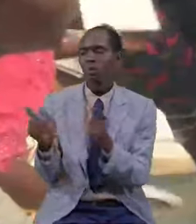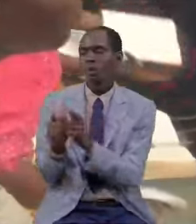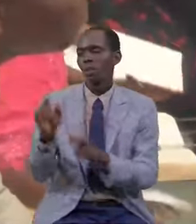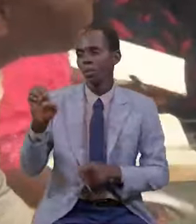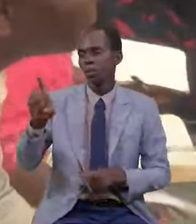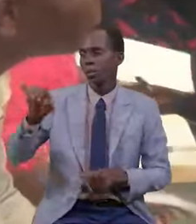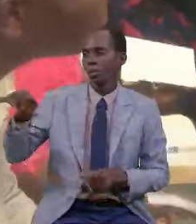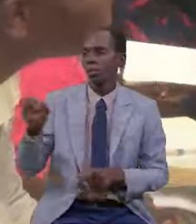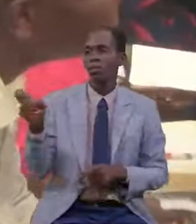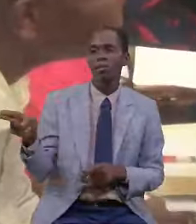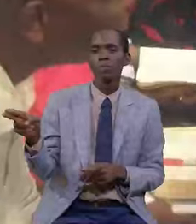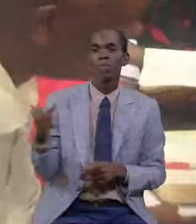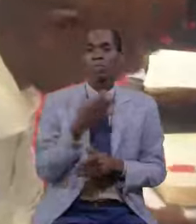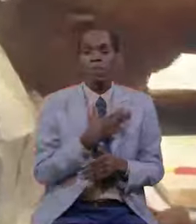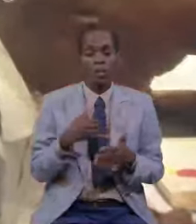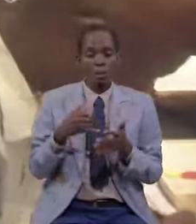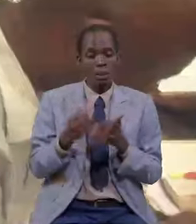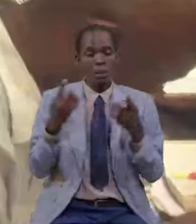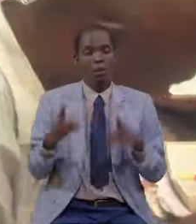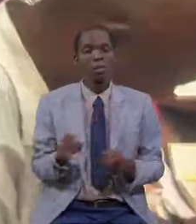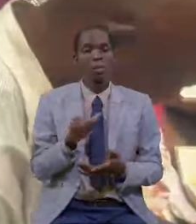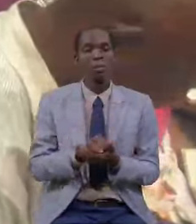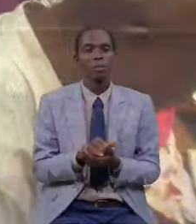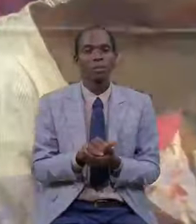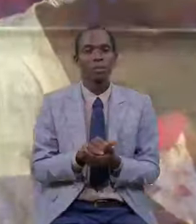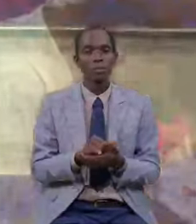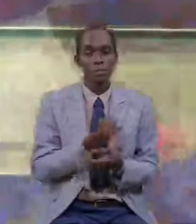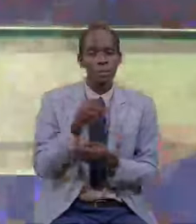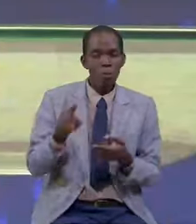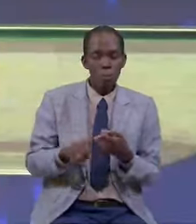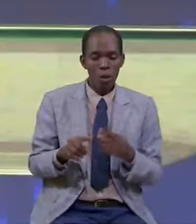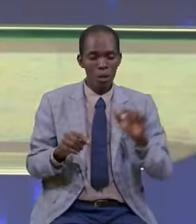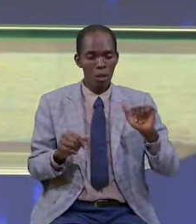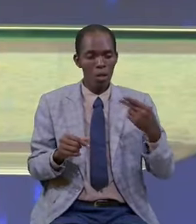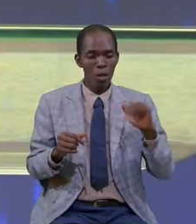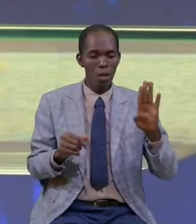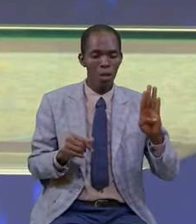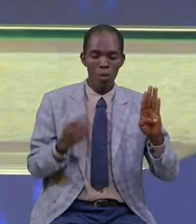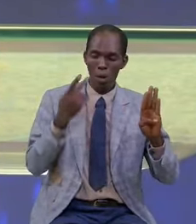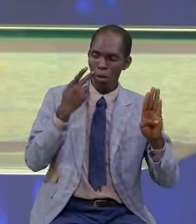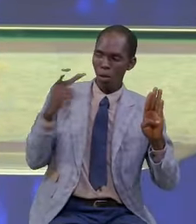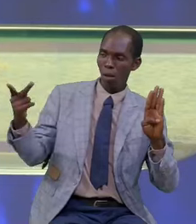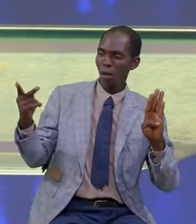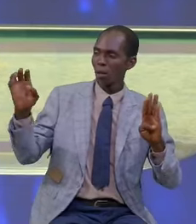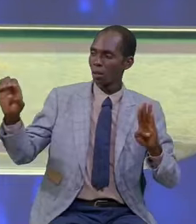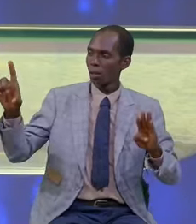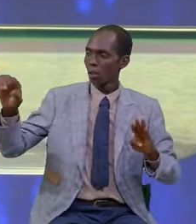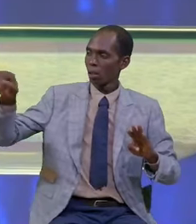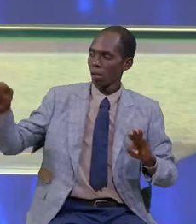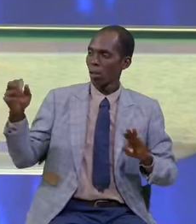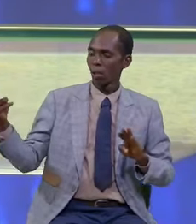d'Élie. À peine Akab aperçut-il Élie qu'il lui dit,